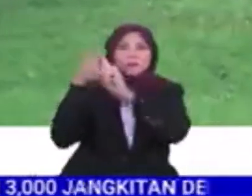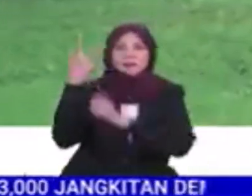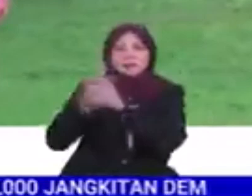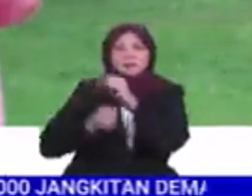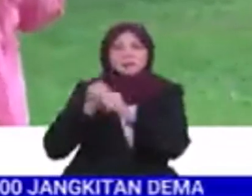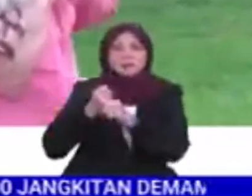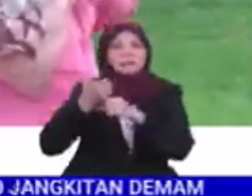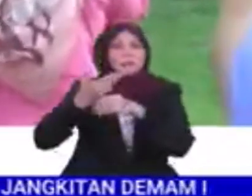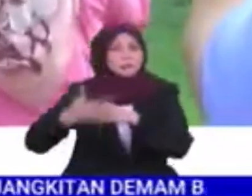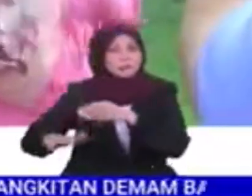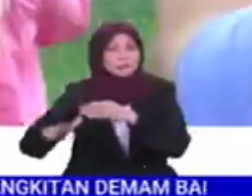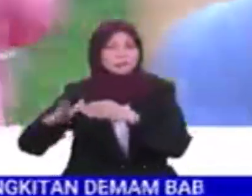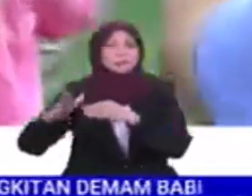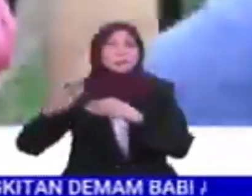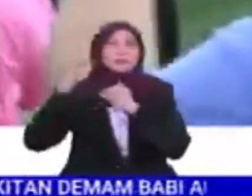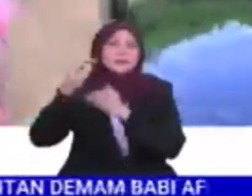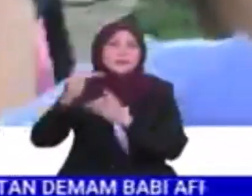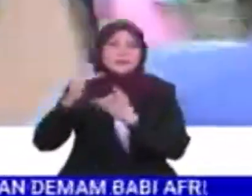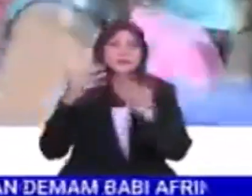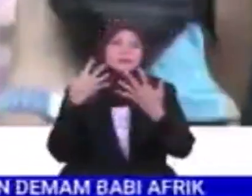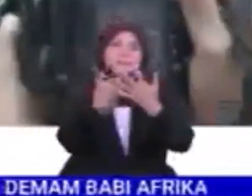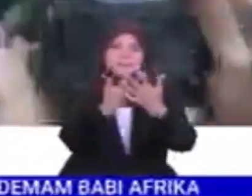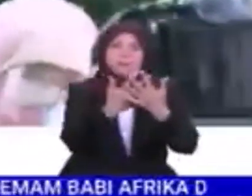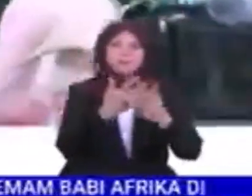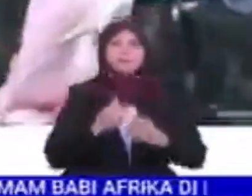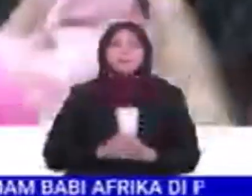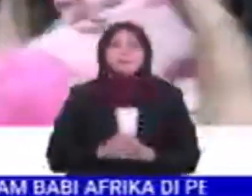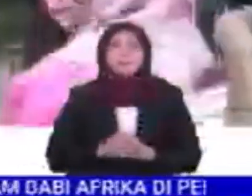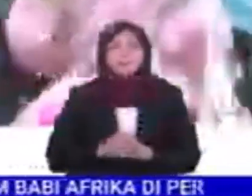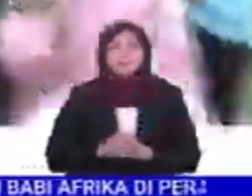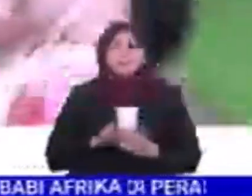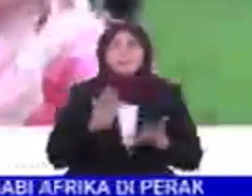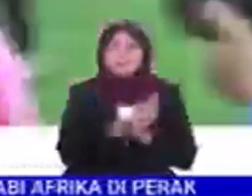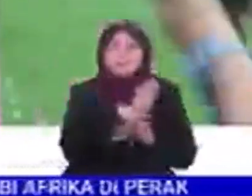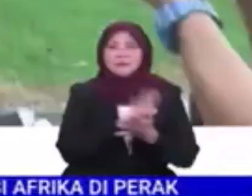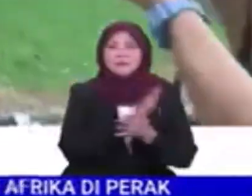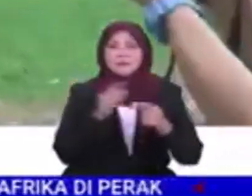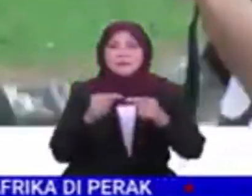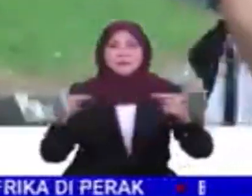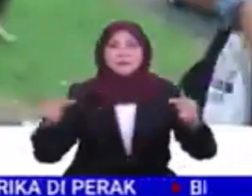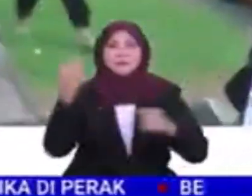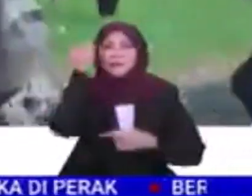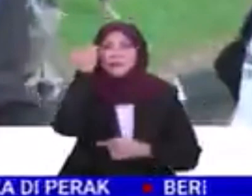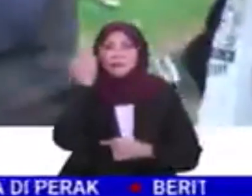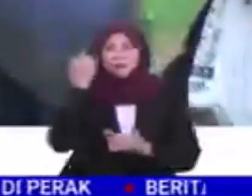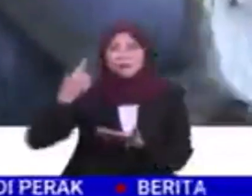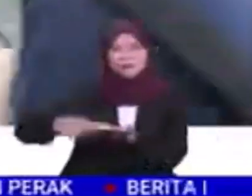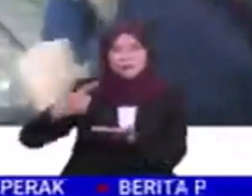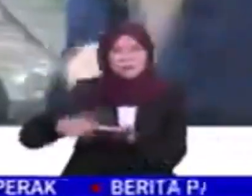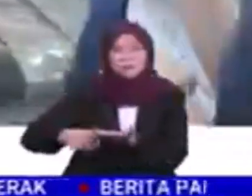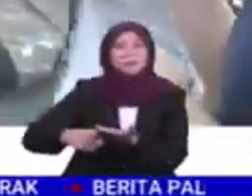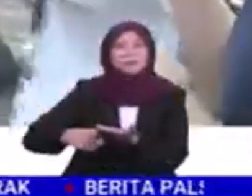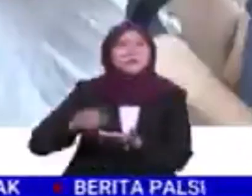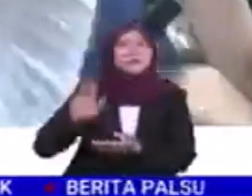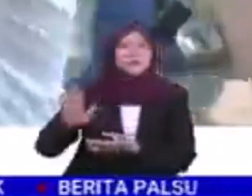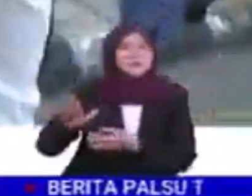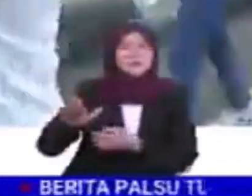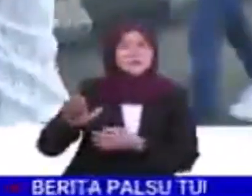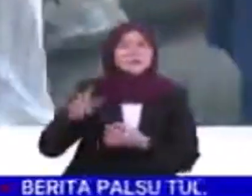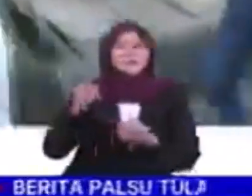selepas selesai menjalani tempo pemenjaraan Miko kertas Keputusan Mahkamah bicara telah terpilah